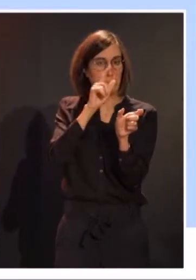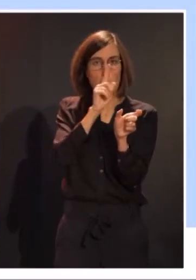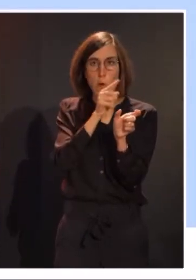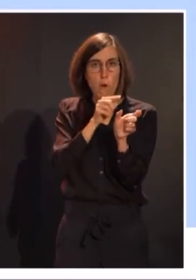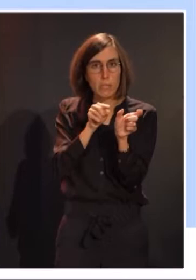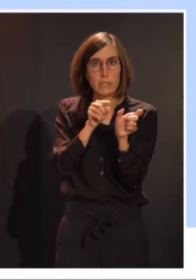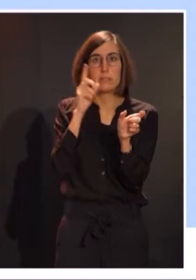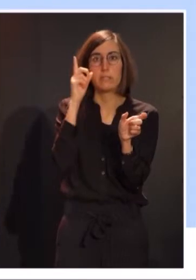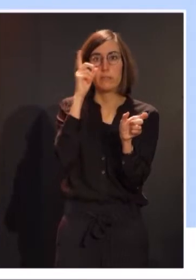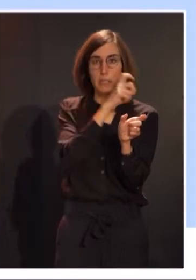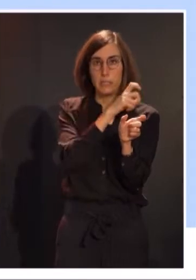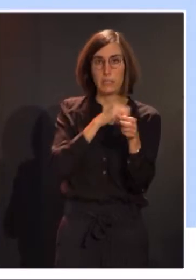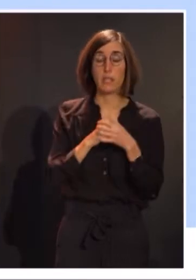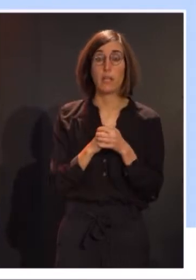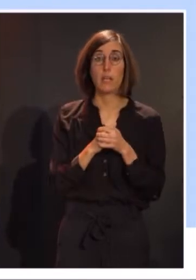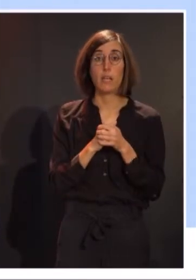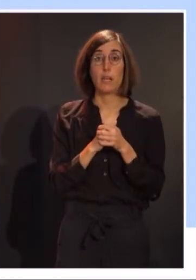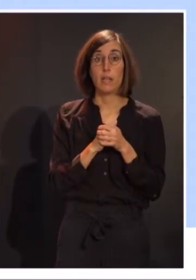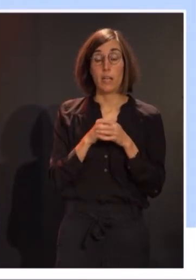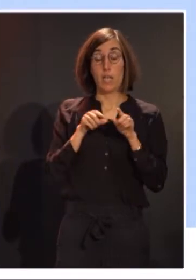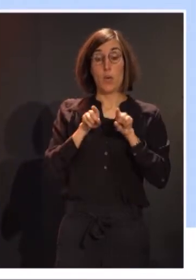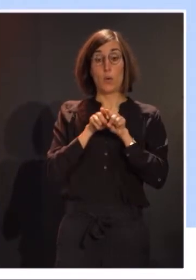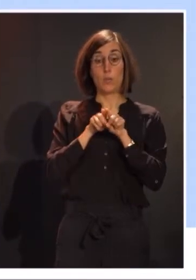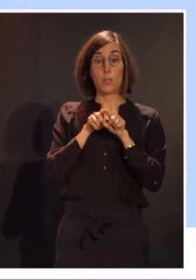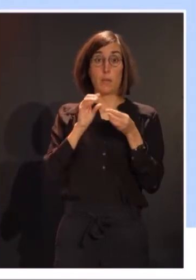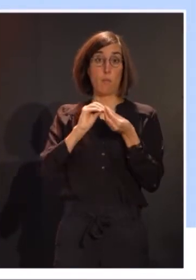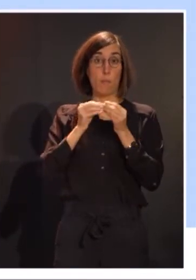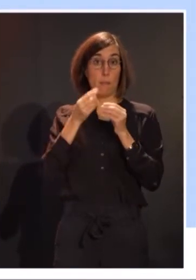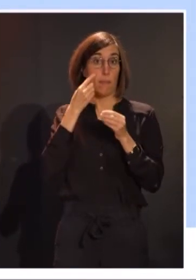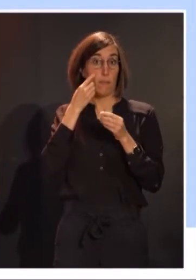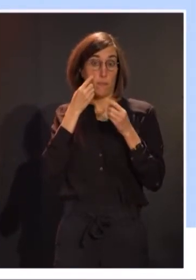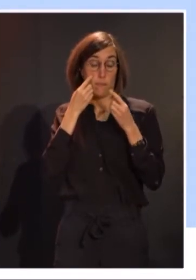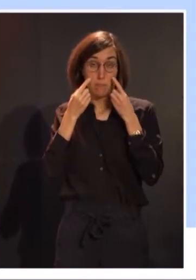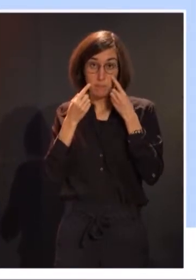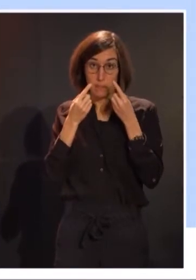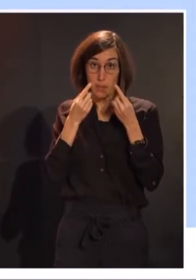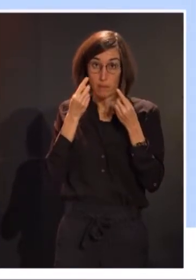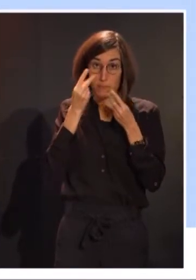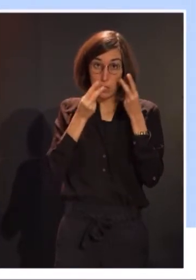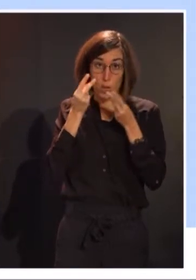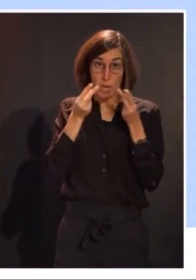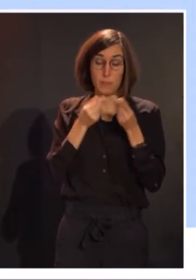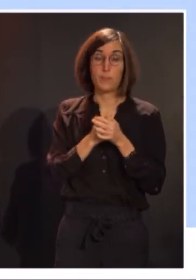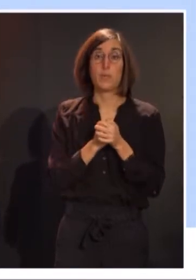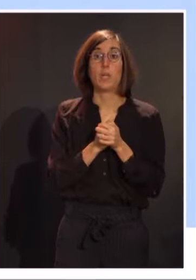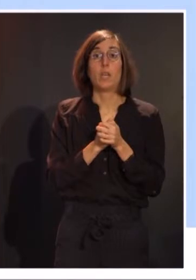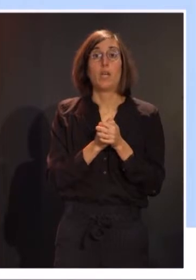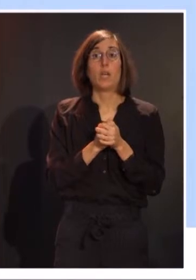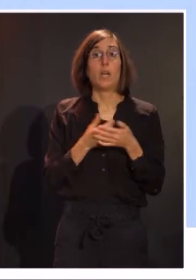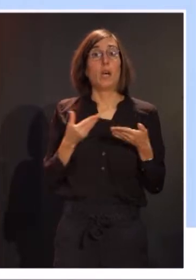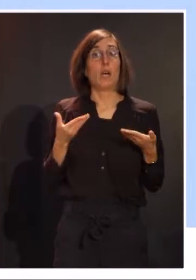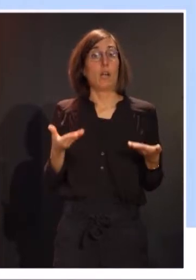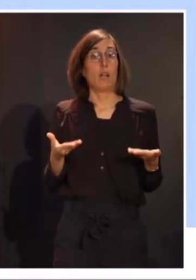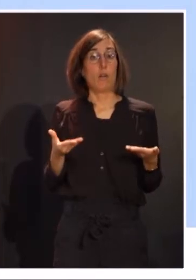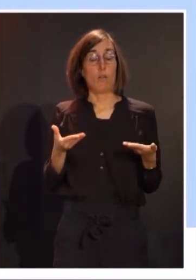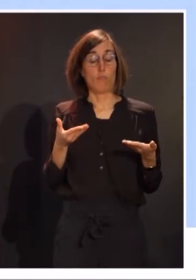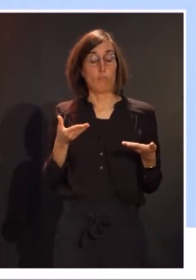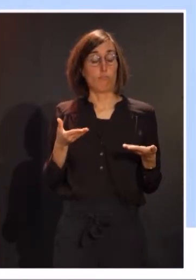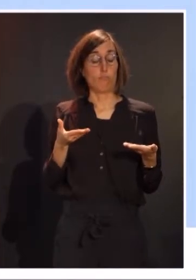difficultés visuelles, qui sont présentes aujourd'hui à minima. Il a surtout besoin qu'on